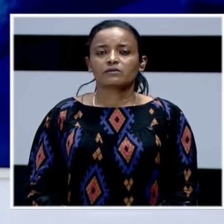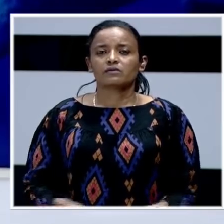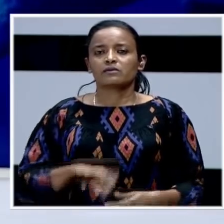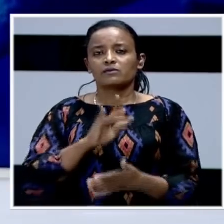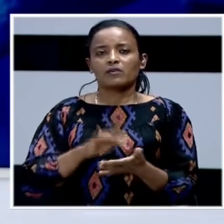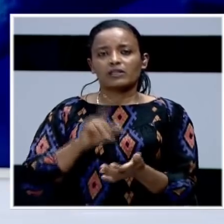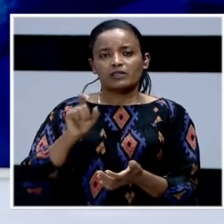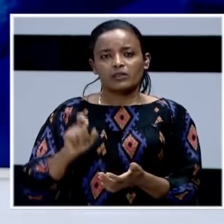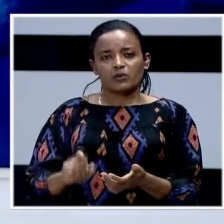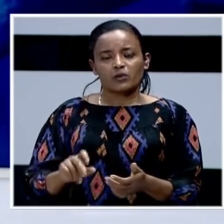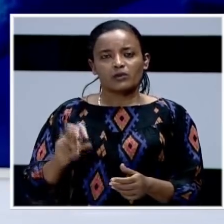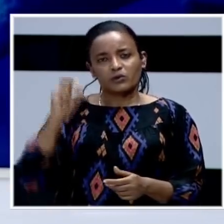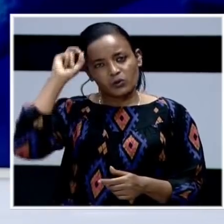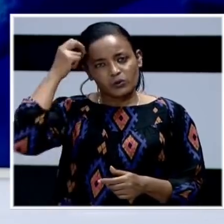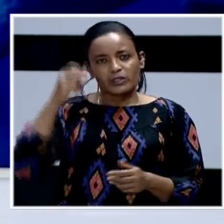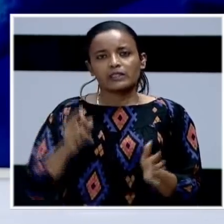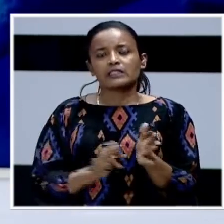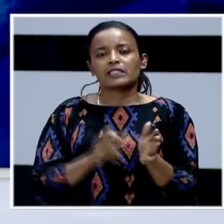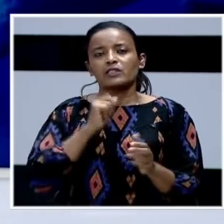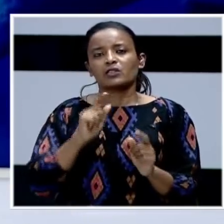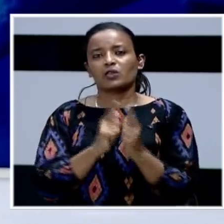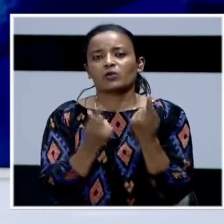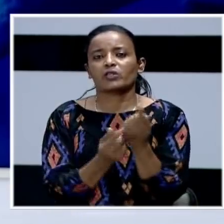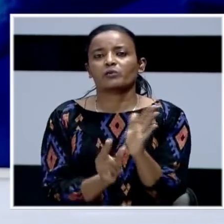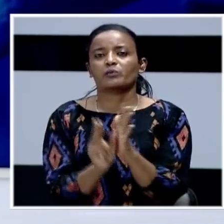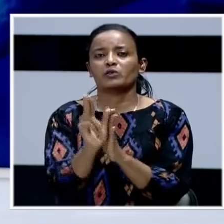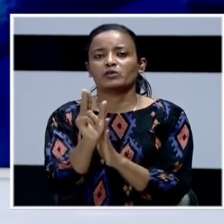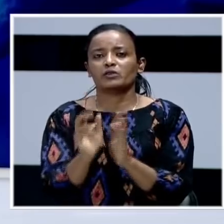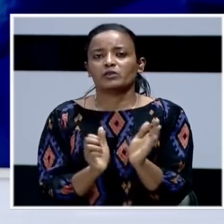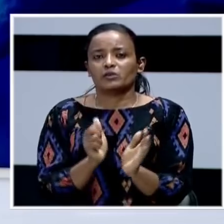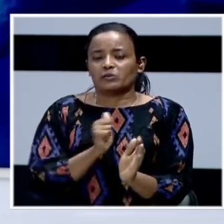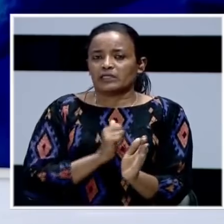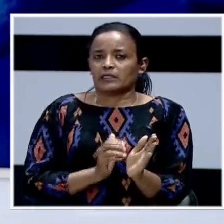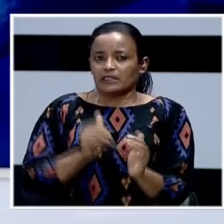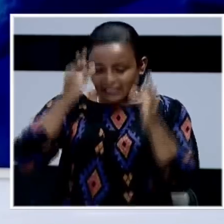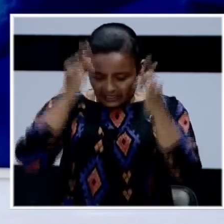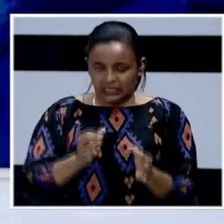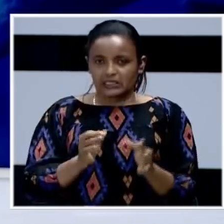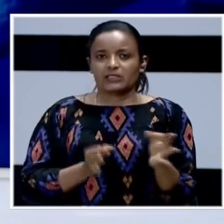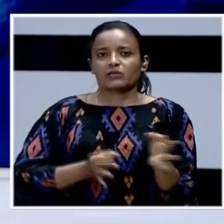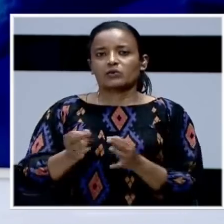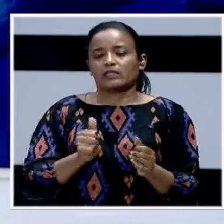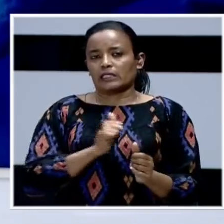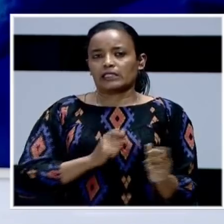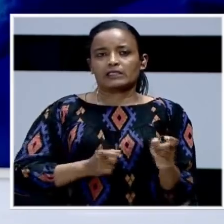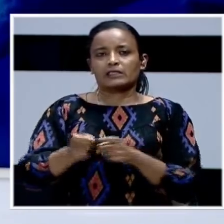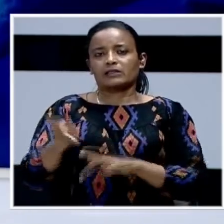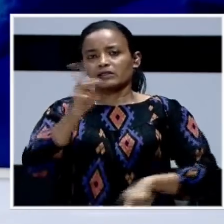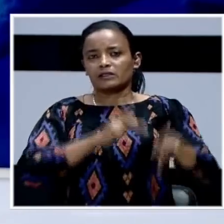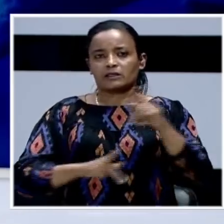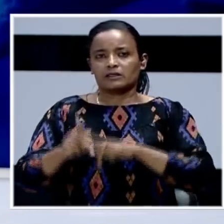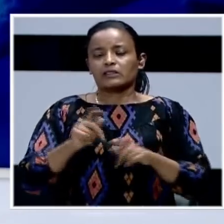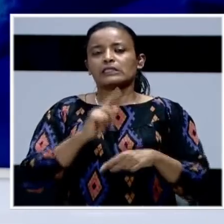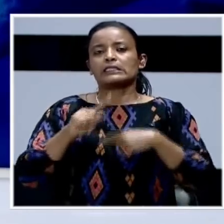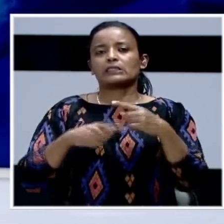ما خلاي كوميتي حواحات زي حقاوي جوجل بلت قلنا مسلات عرس وسانن عرس محدران هزبنا نمتفا زي